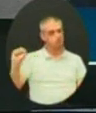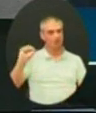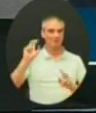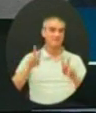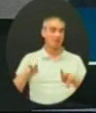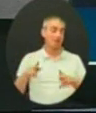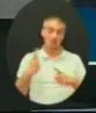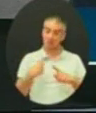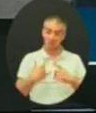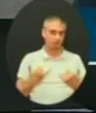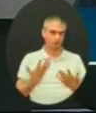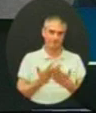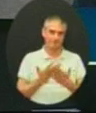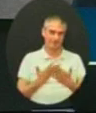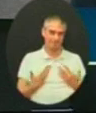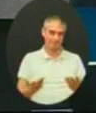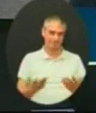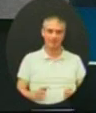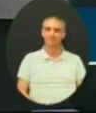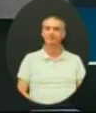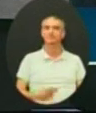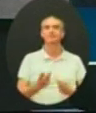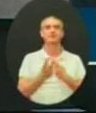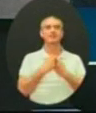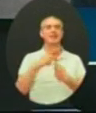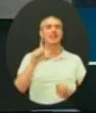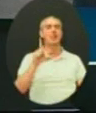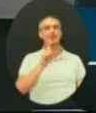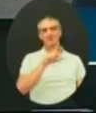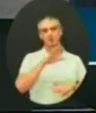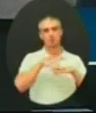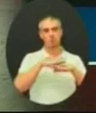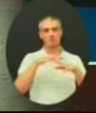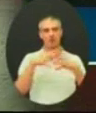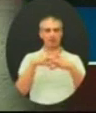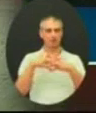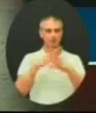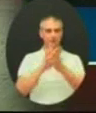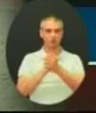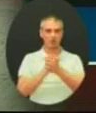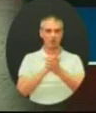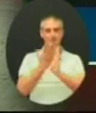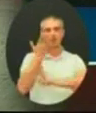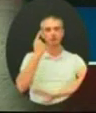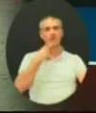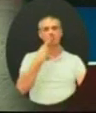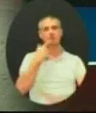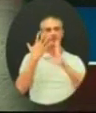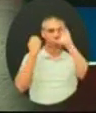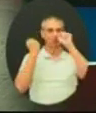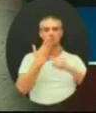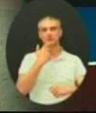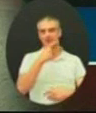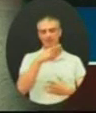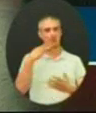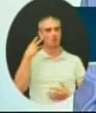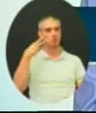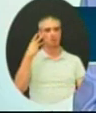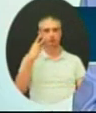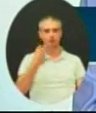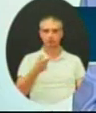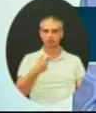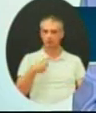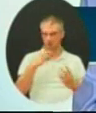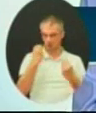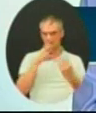מה שכרגע כנראה עדיין לא קורה. מצטרף אלינו גם ליאור ויינטרוב, מומחה לארצות הברית, שלום לך. שלום. דובר שגרירות ישראל בוושינגטון.